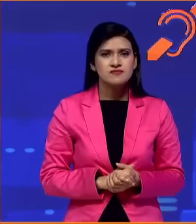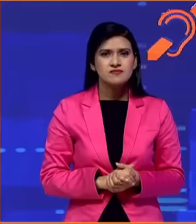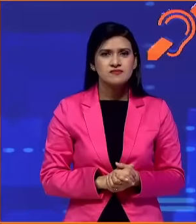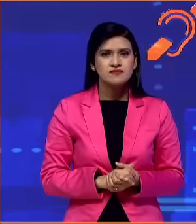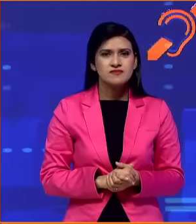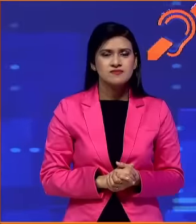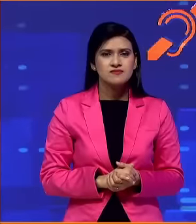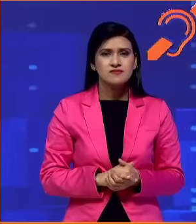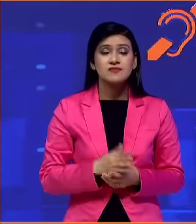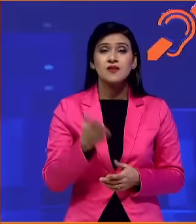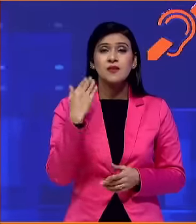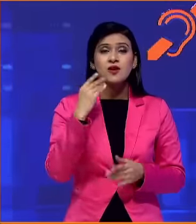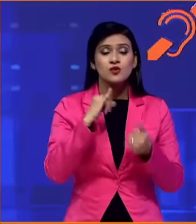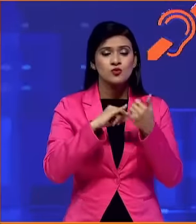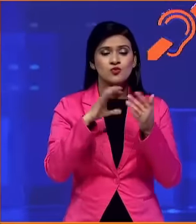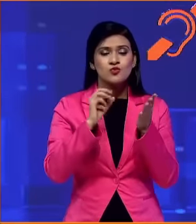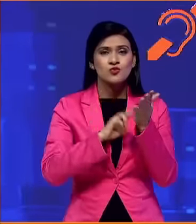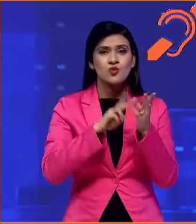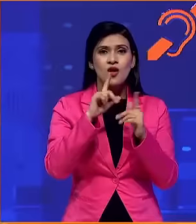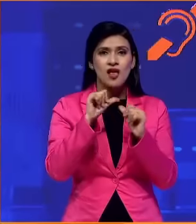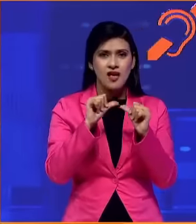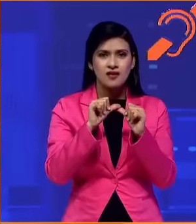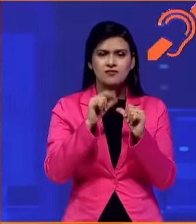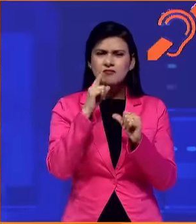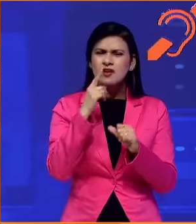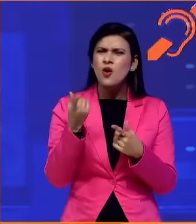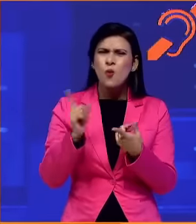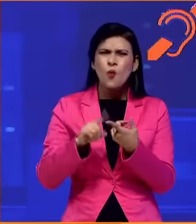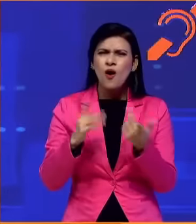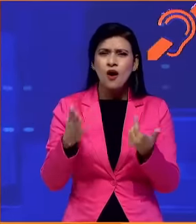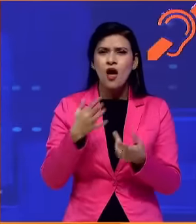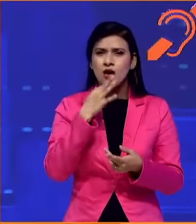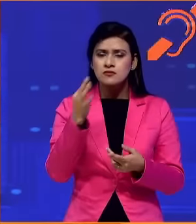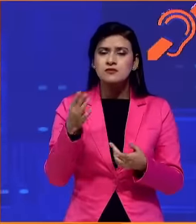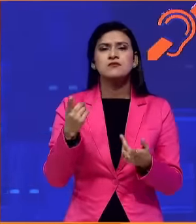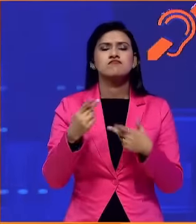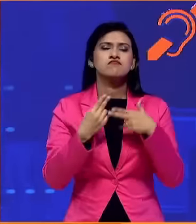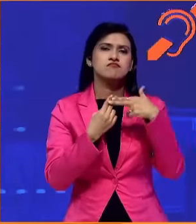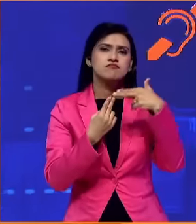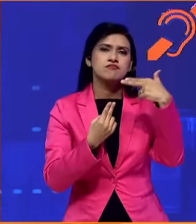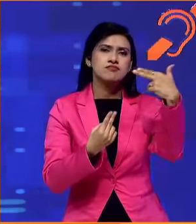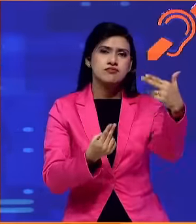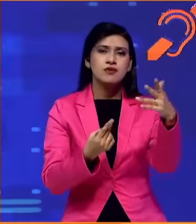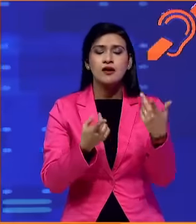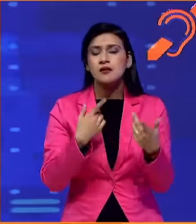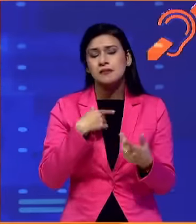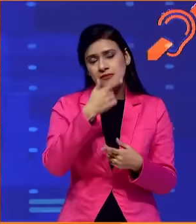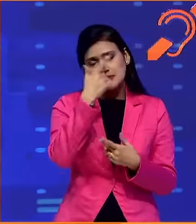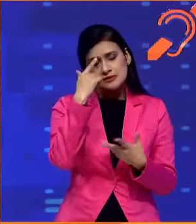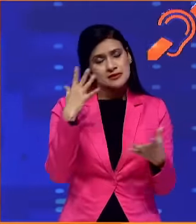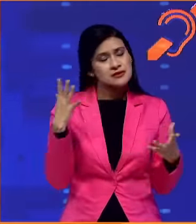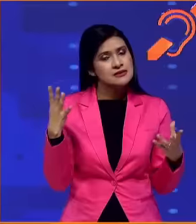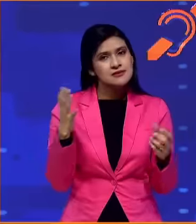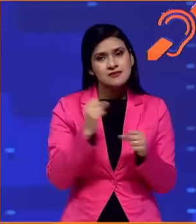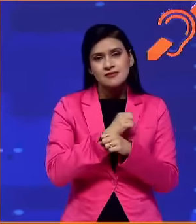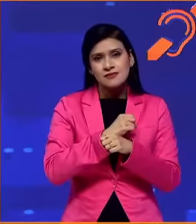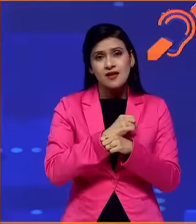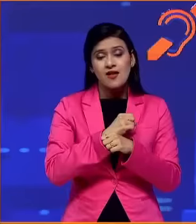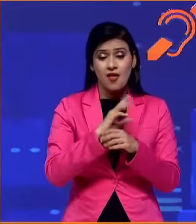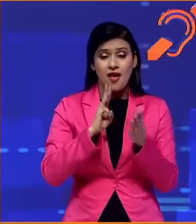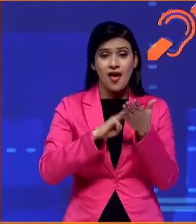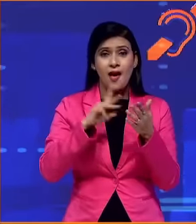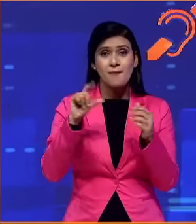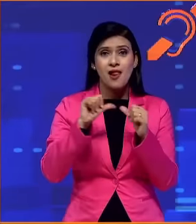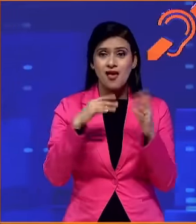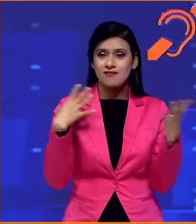जोहुआऔरजो नहींहुआ,उसकेबारेमेंविस्तारसेबताया,लेकिनयहबहुत दुर्भाग्यपूर्णथाकिउससमयहमारीविधायकबैठक नहींहोसकी। आपकेसमर्थकविधायकभी